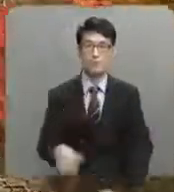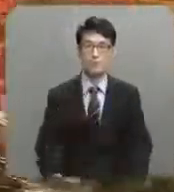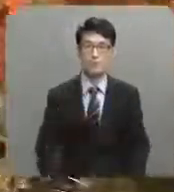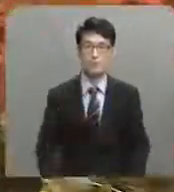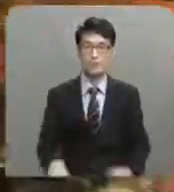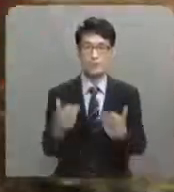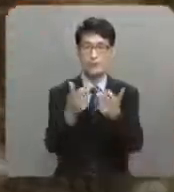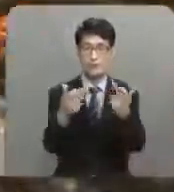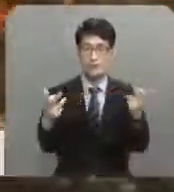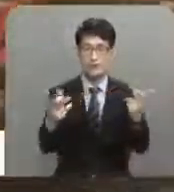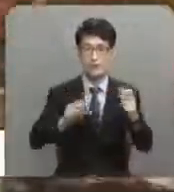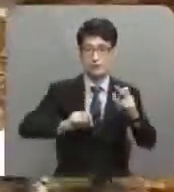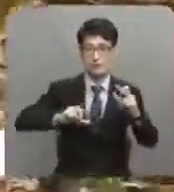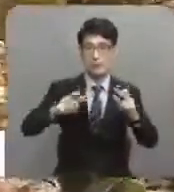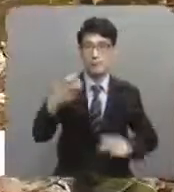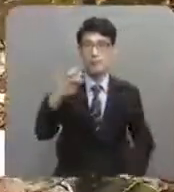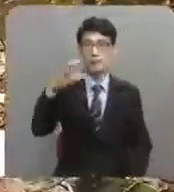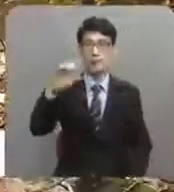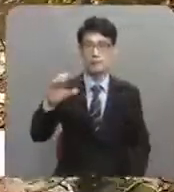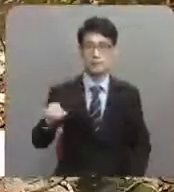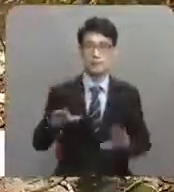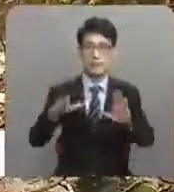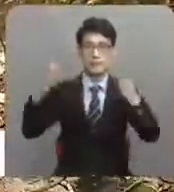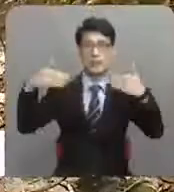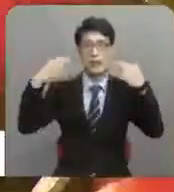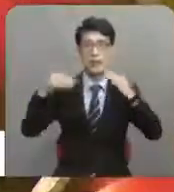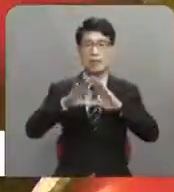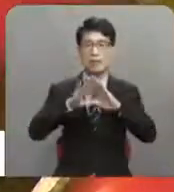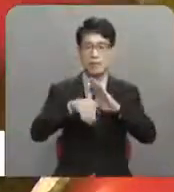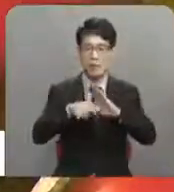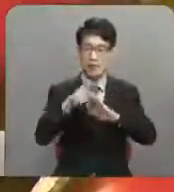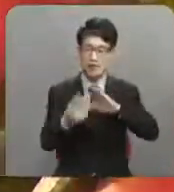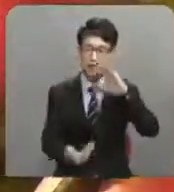전체의 80%가 단풍으로 물드는 올가을 단풍